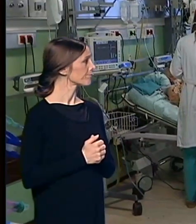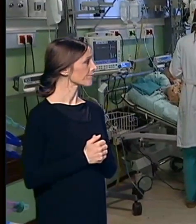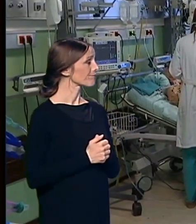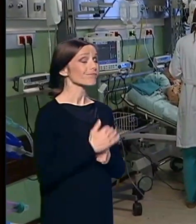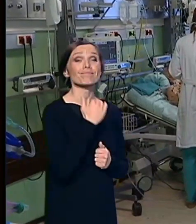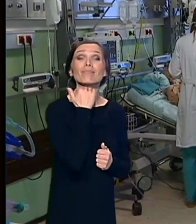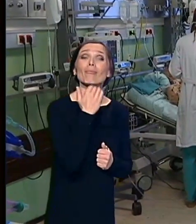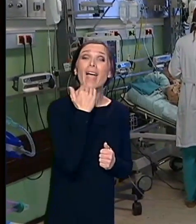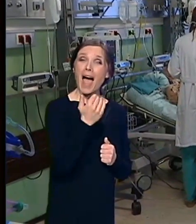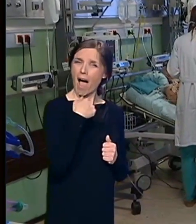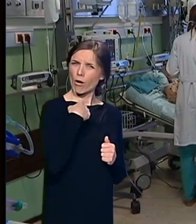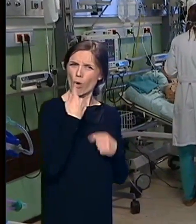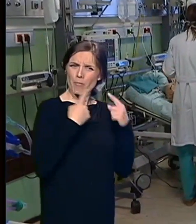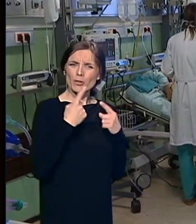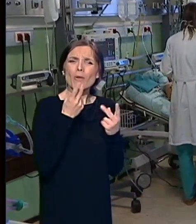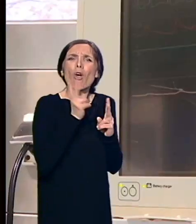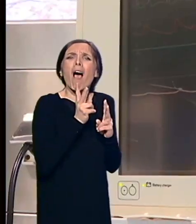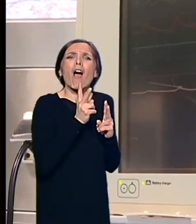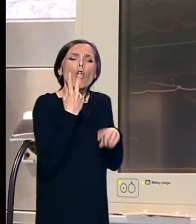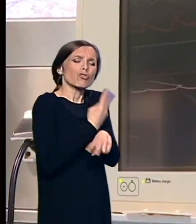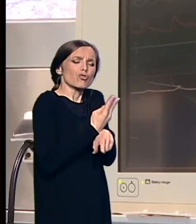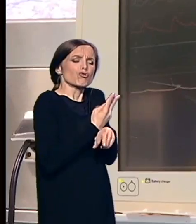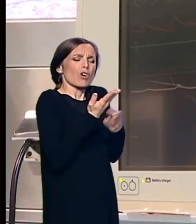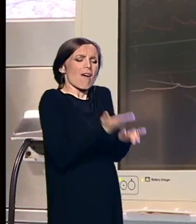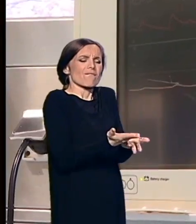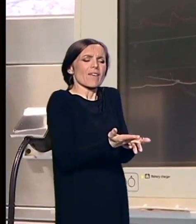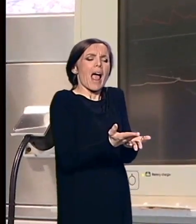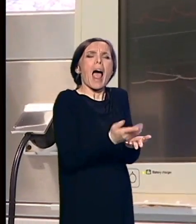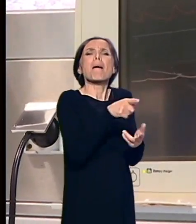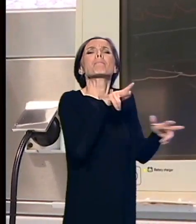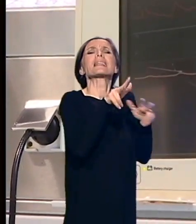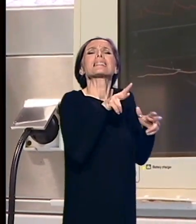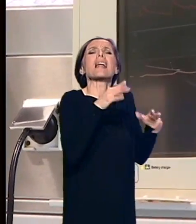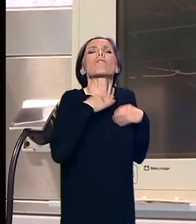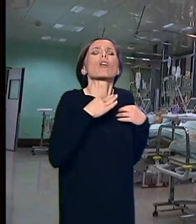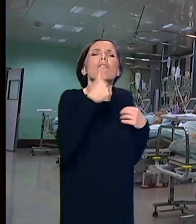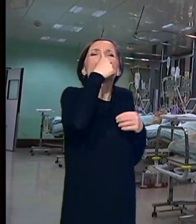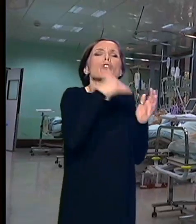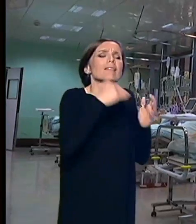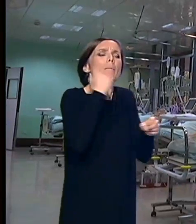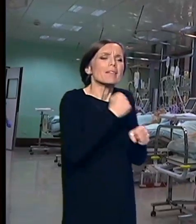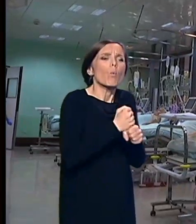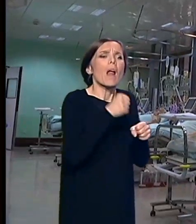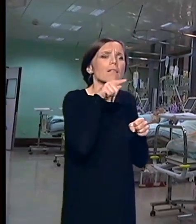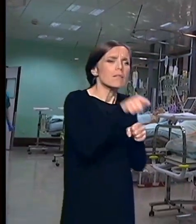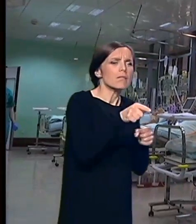država, odnosno Ministarstvo zdravlja, smanjilo odlazak stručnog kadra iz domena